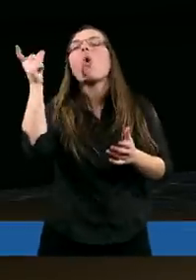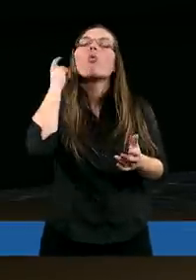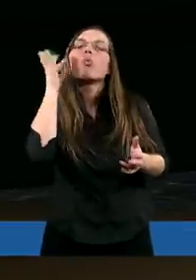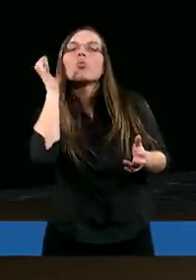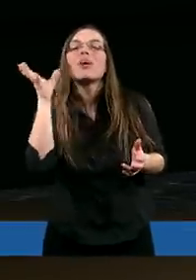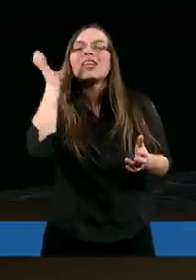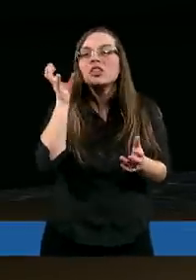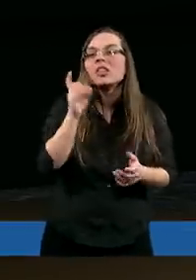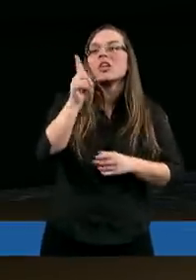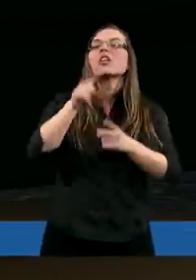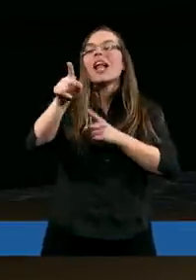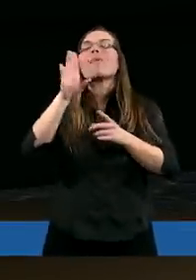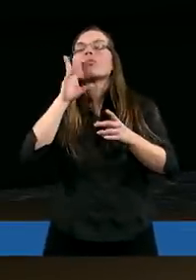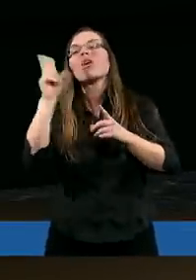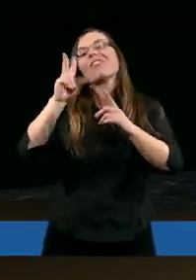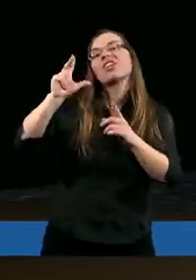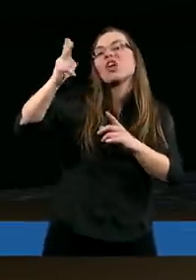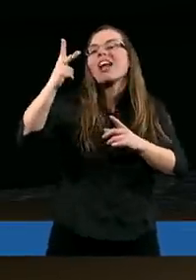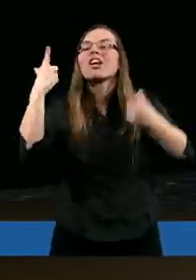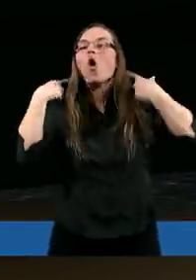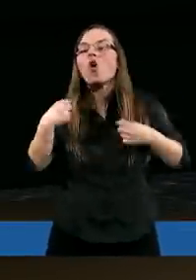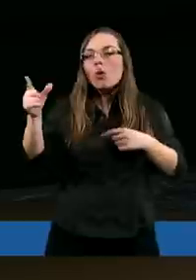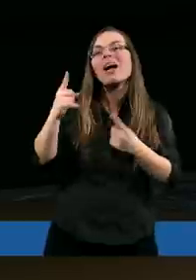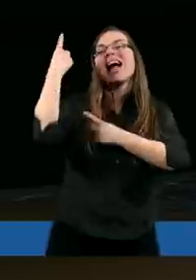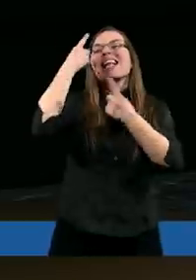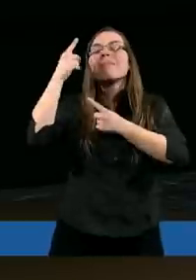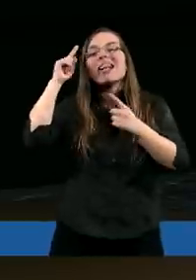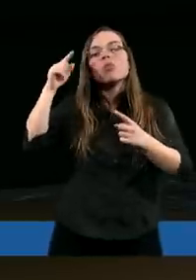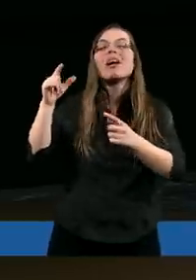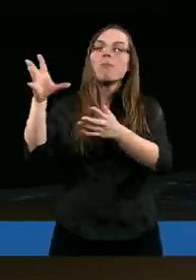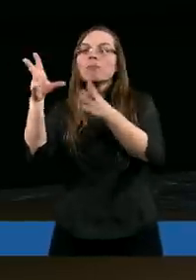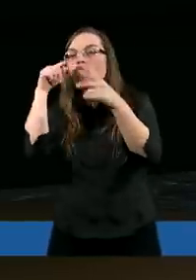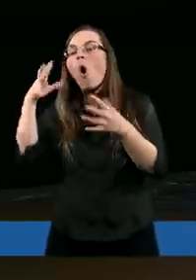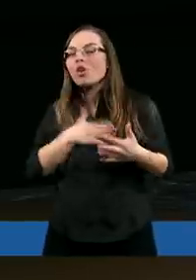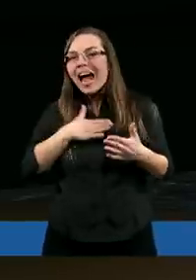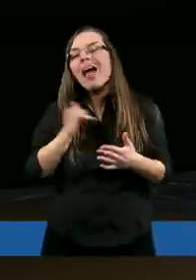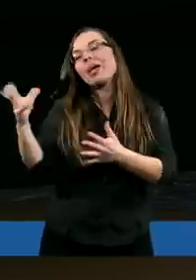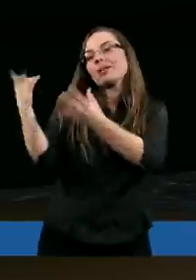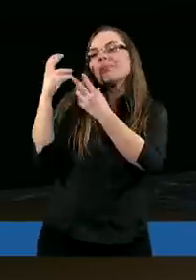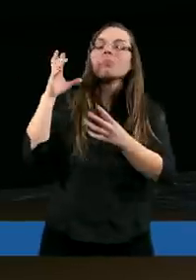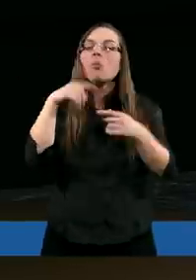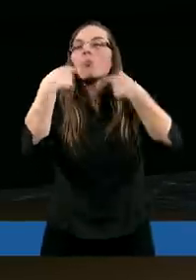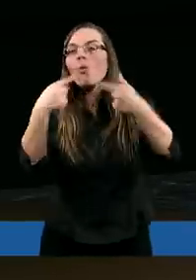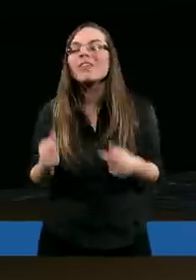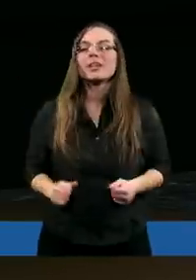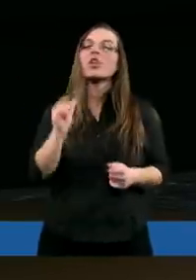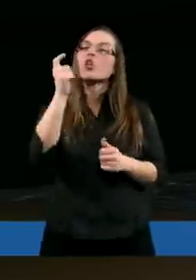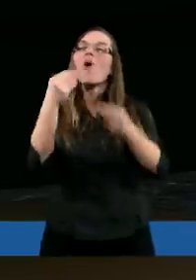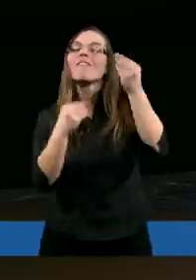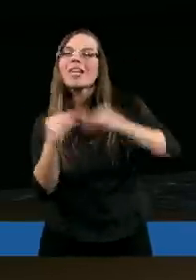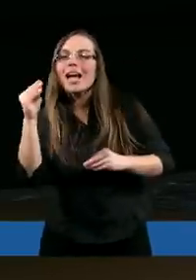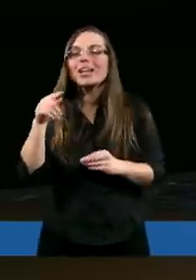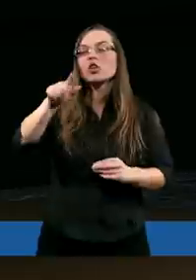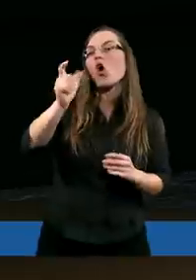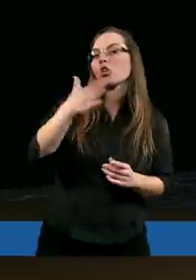więc znowu cechy osobowe, zmysły posiada. Co więcej, to, co